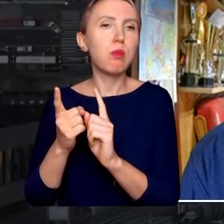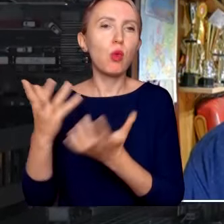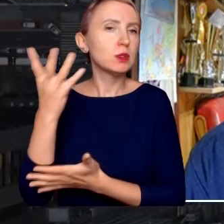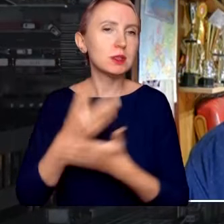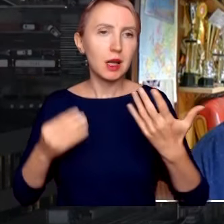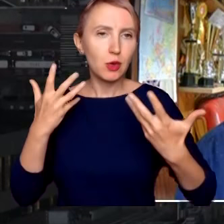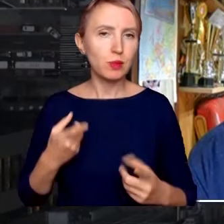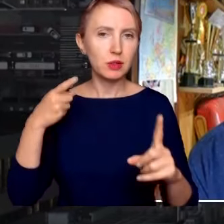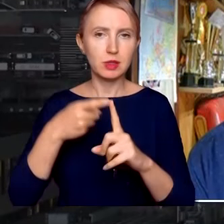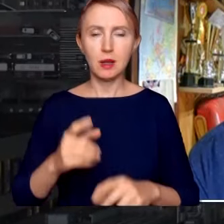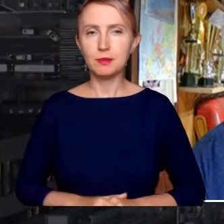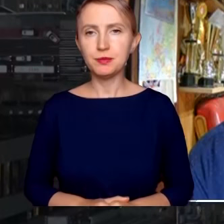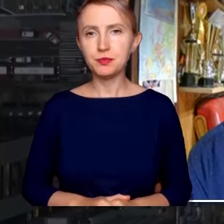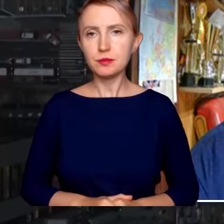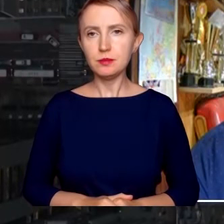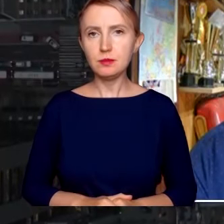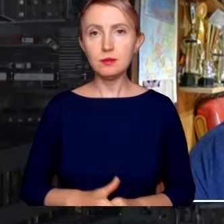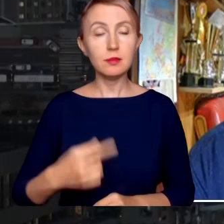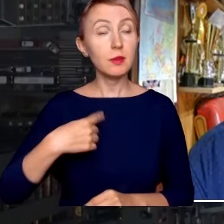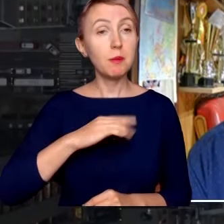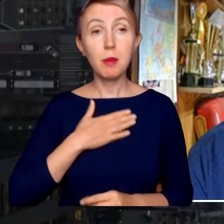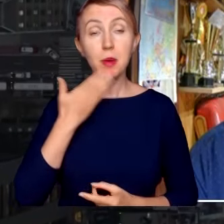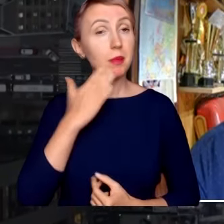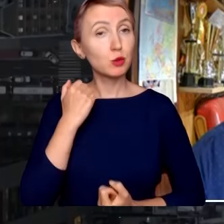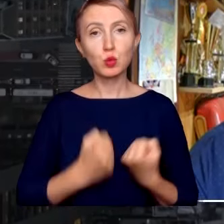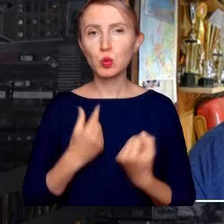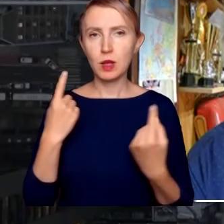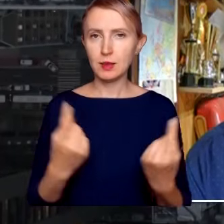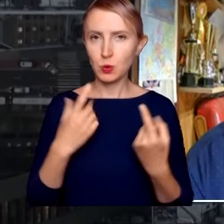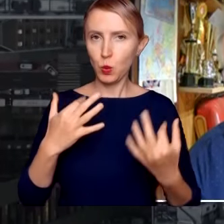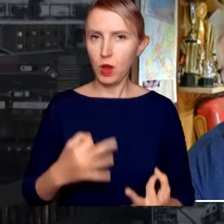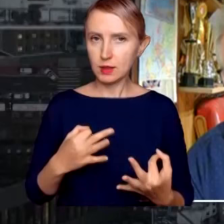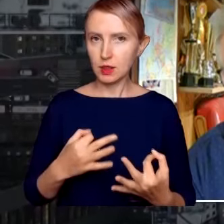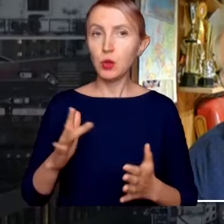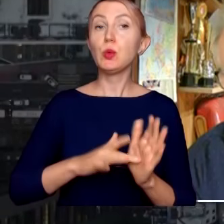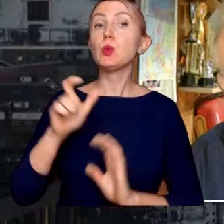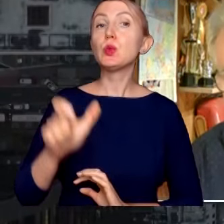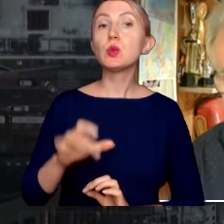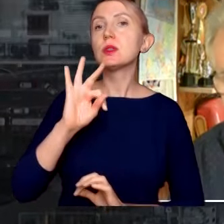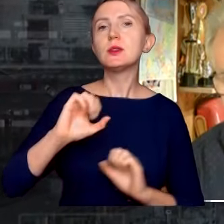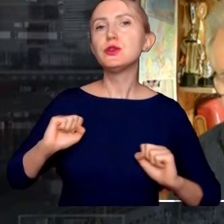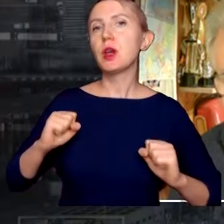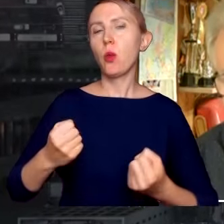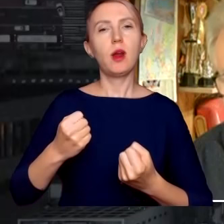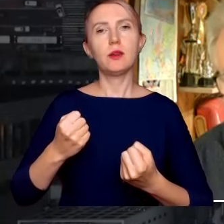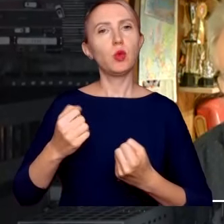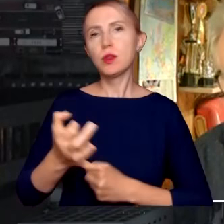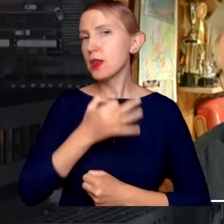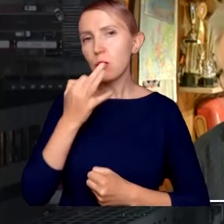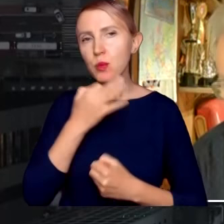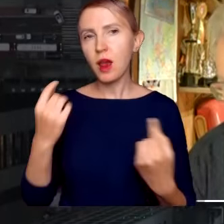bądź socjalni. Więc jesteśmy w bardzo trudnej sytuacji. I Donald Tusk swoimi działaniami nie poprawia tego,